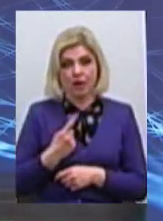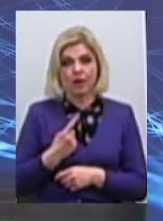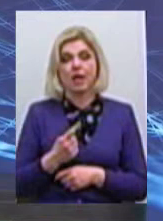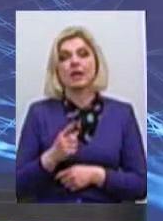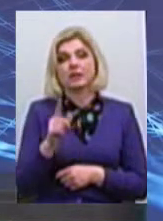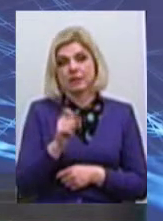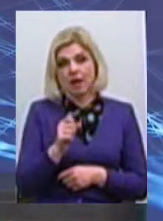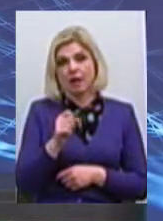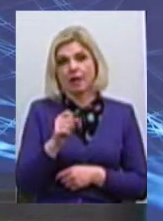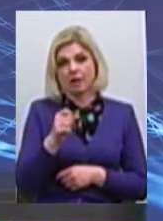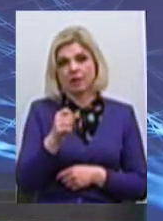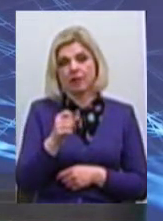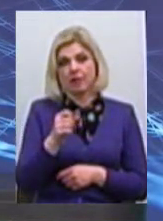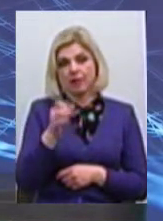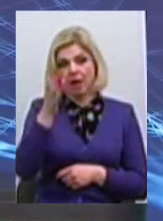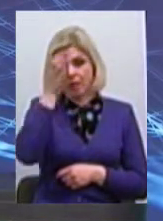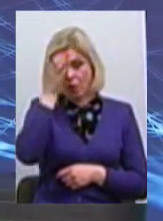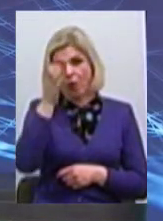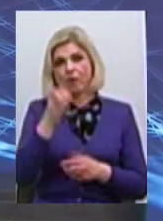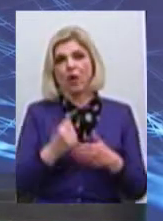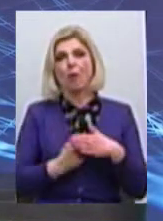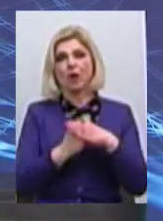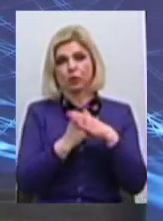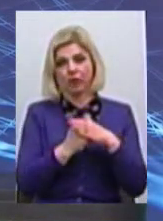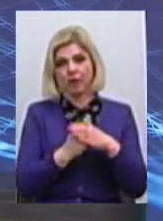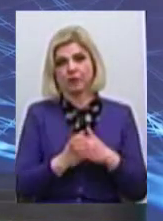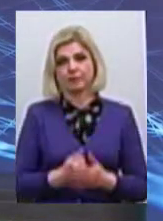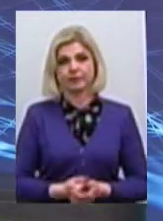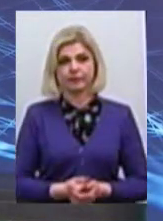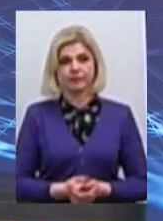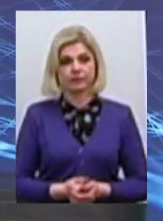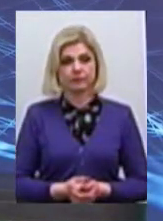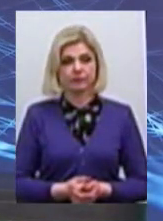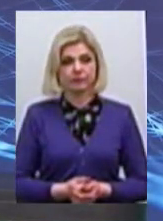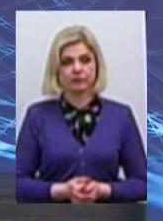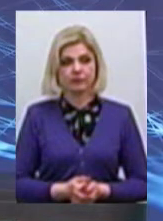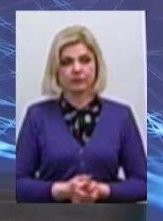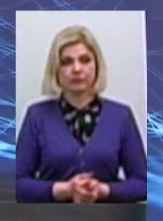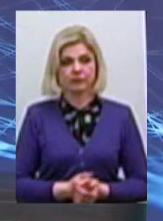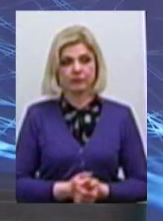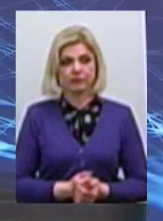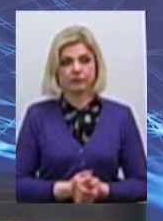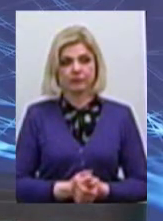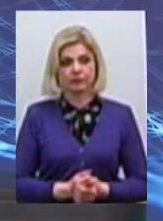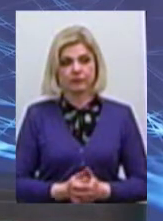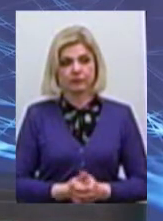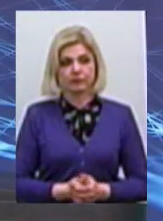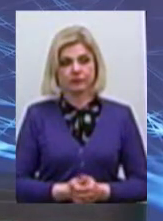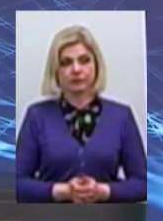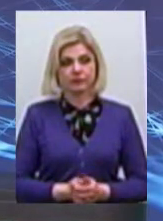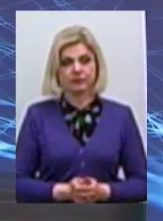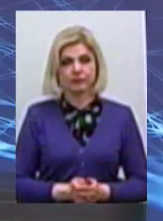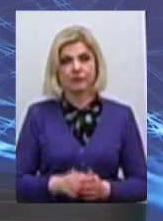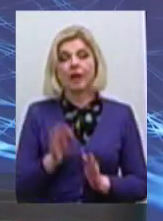за науково-біологічним обґрунтуванням наукових установ Академії наук України.